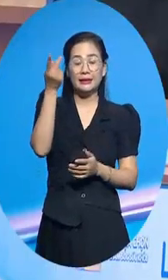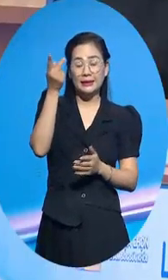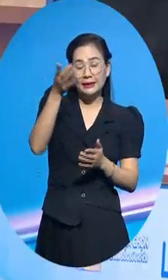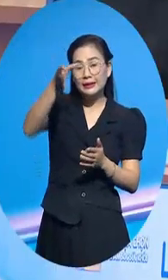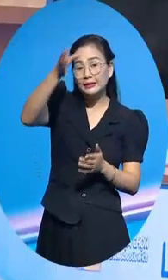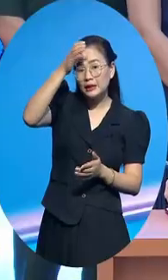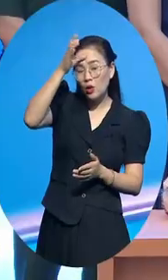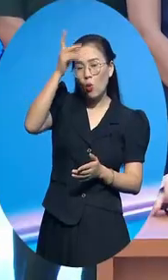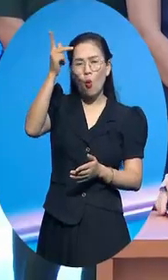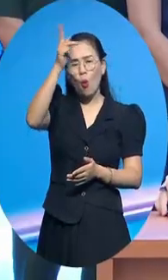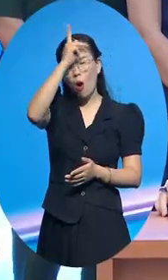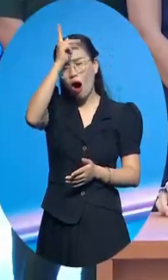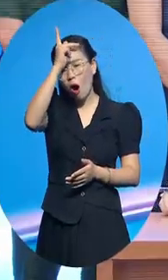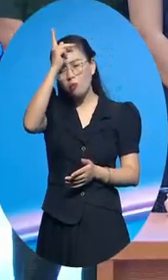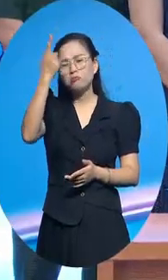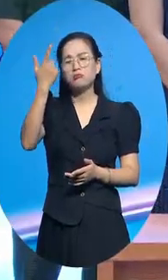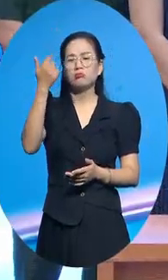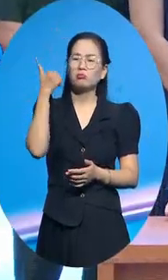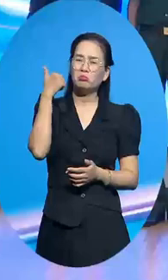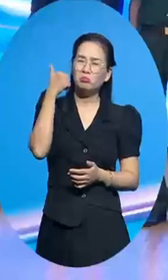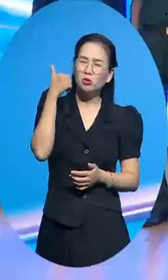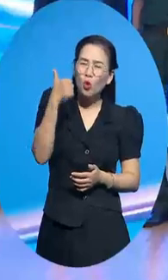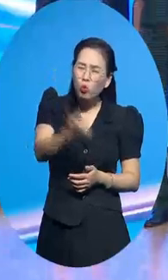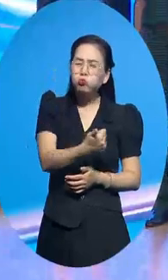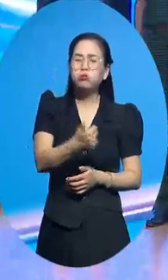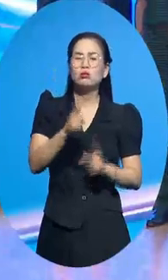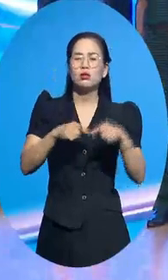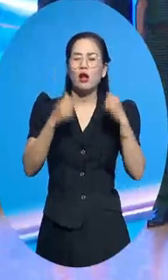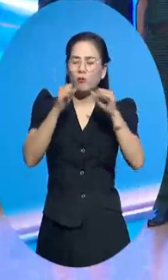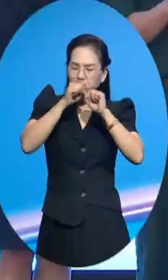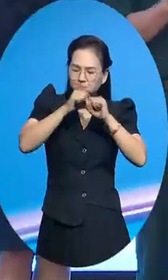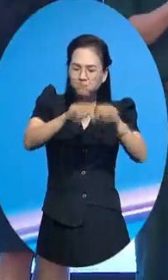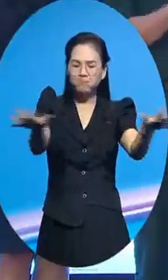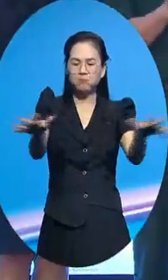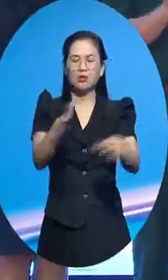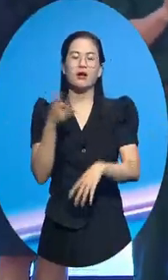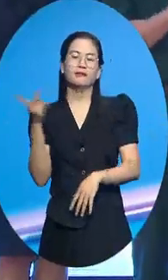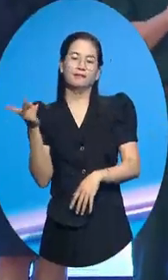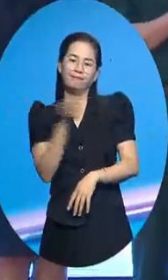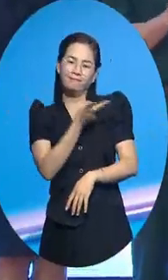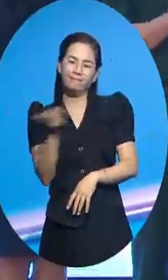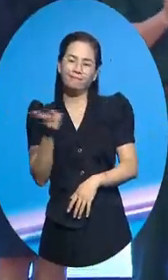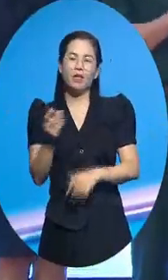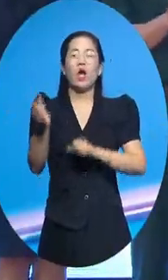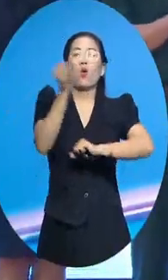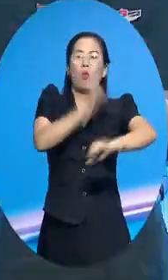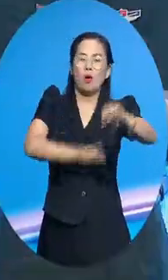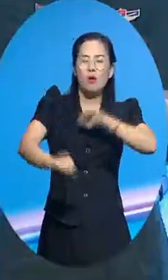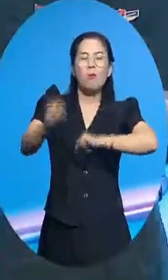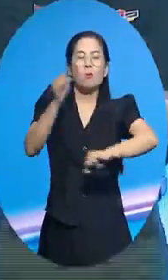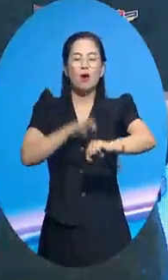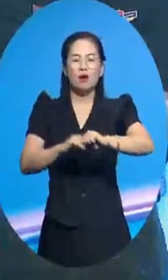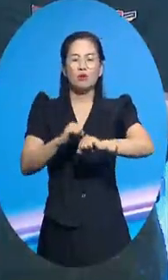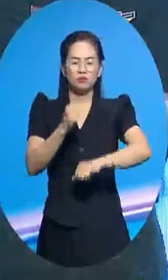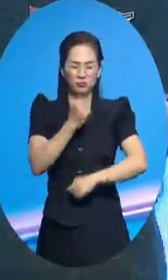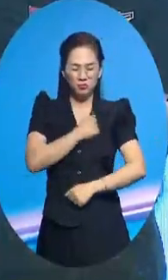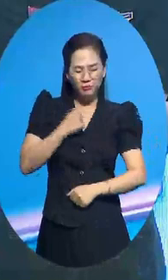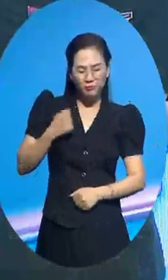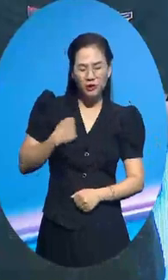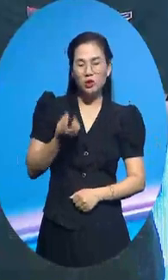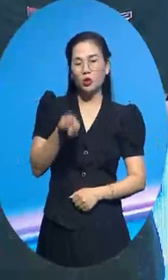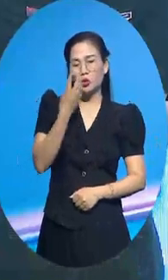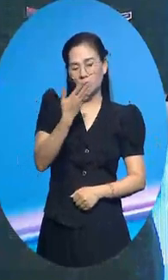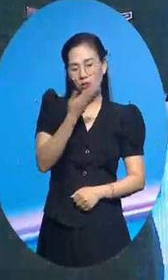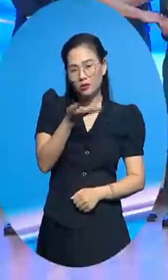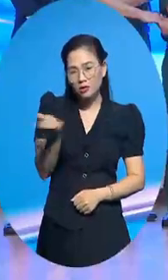khỏe chính xác và đáng tin cậy cho cộng đồng. Thời gian qua, hai đơn vị đã phối hợp triển khai các hoạt động như khám bệnh, phát thuốc và trao